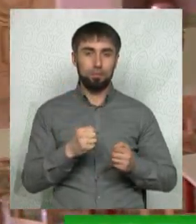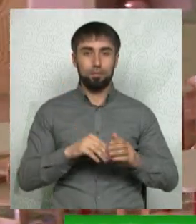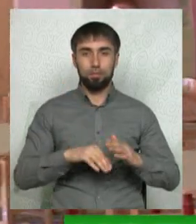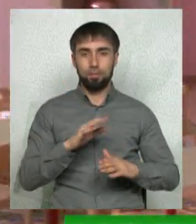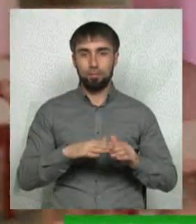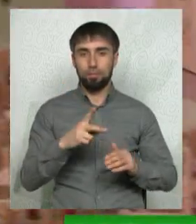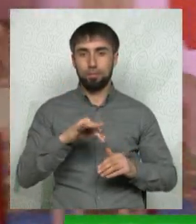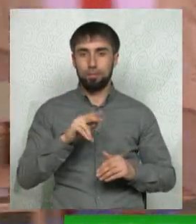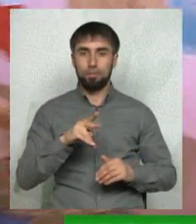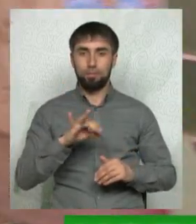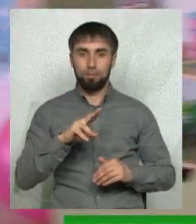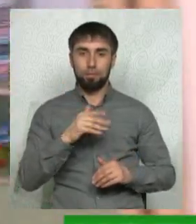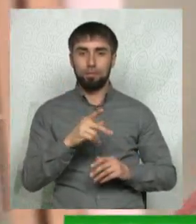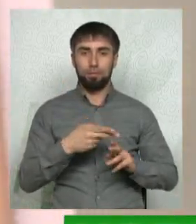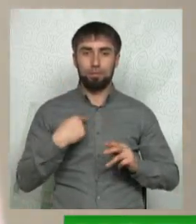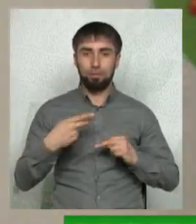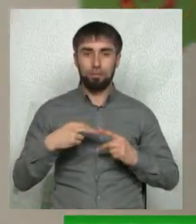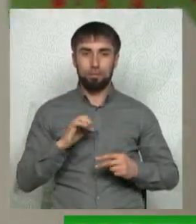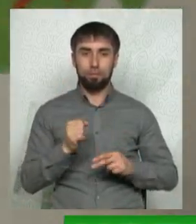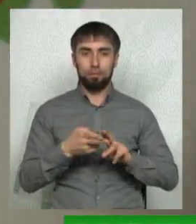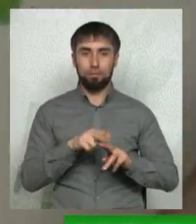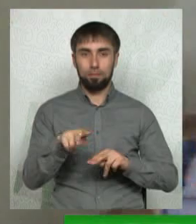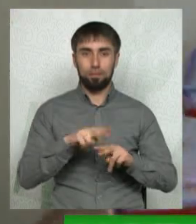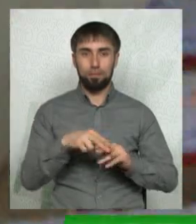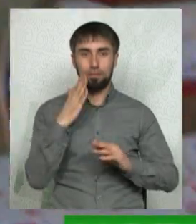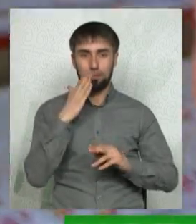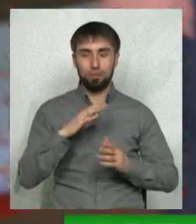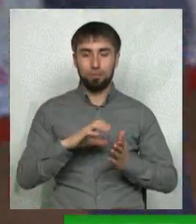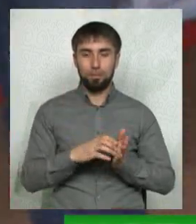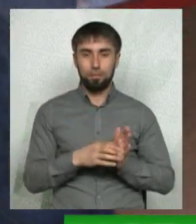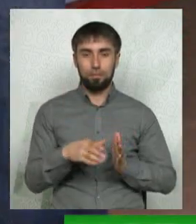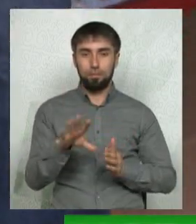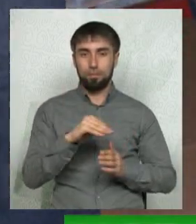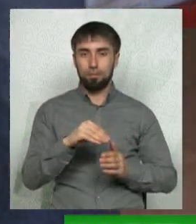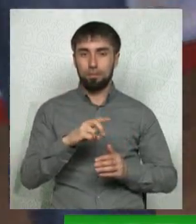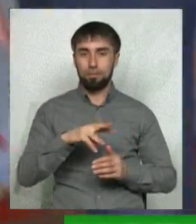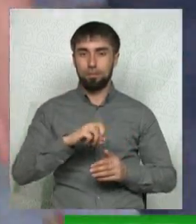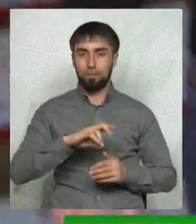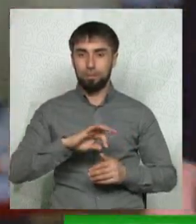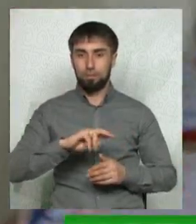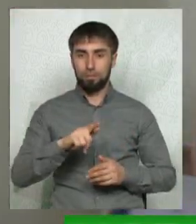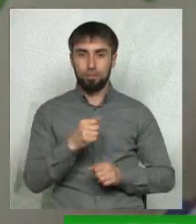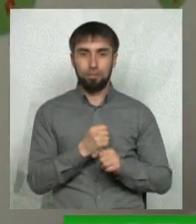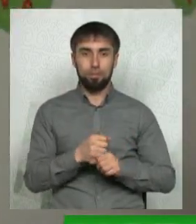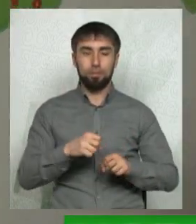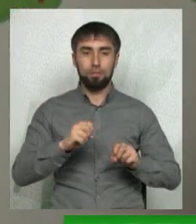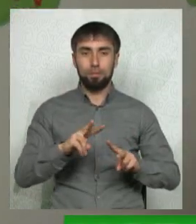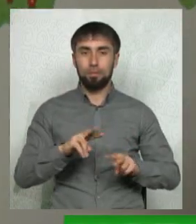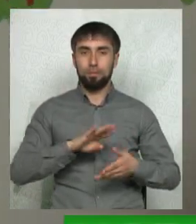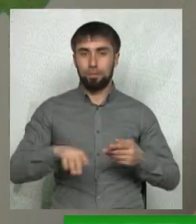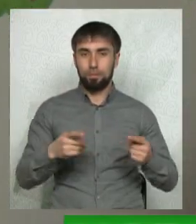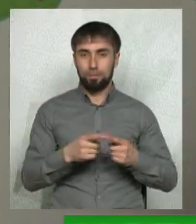с вилкой. Там находится раздевалка, ну а это спальное помещение. Вся мебель специально сделана с круглыми краями, чтобы свести на